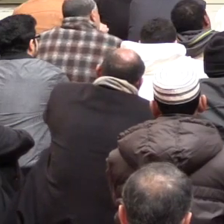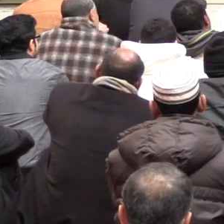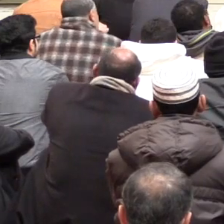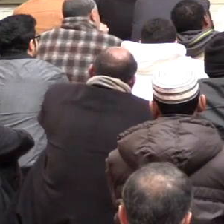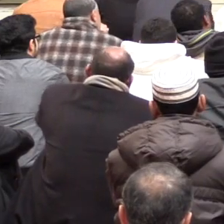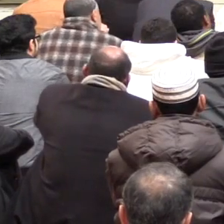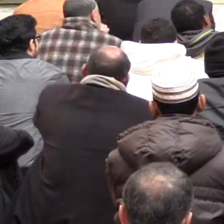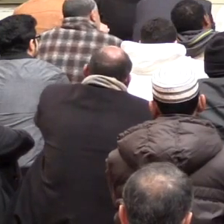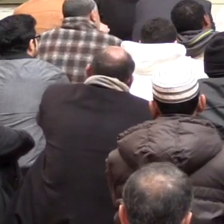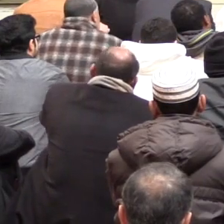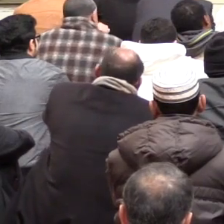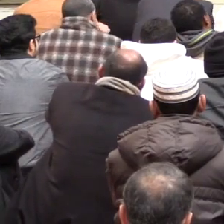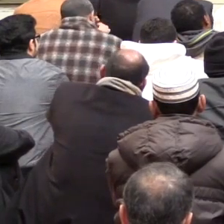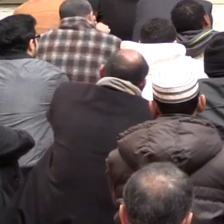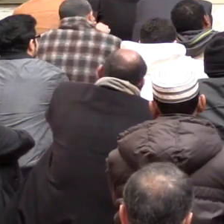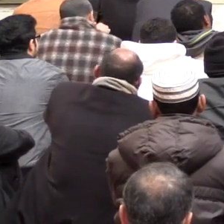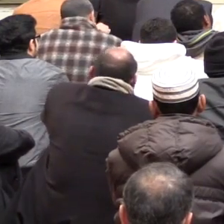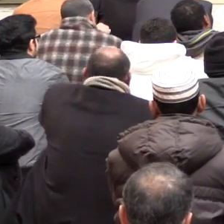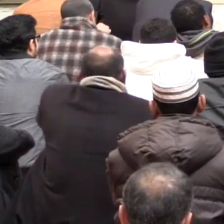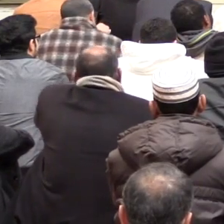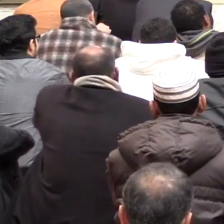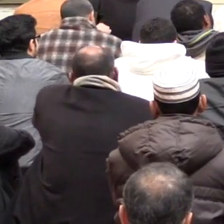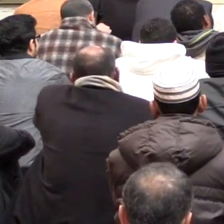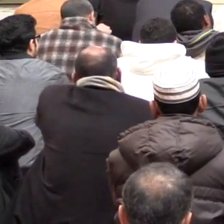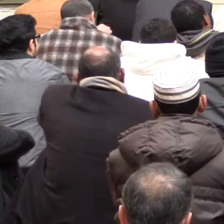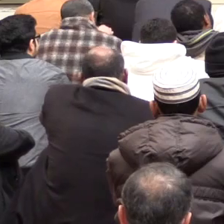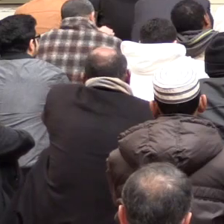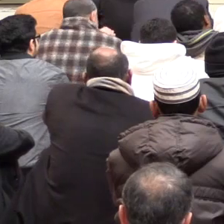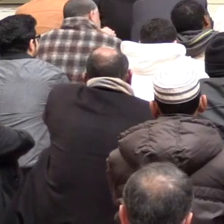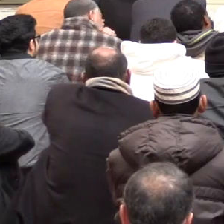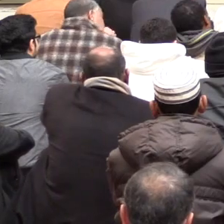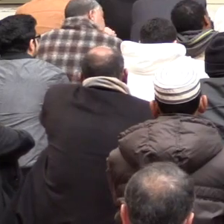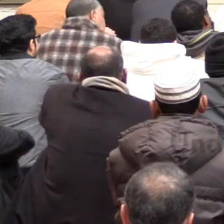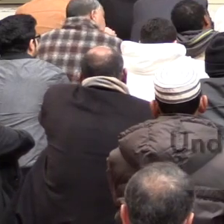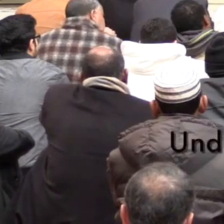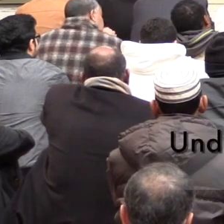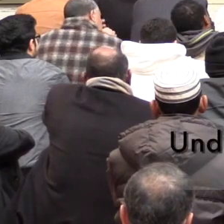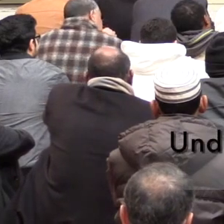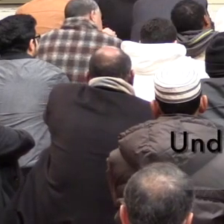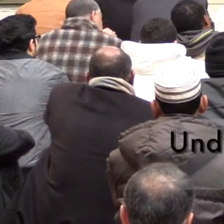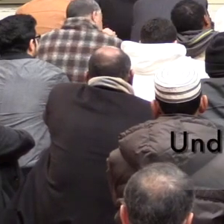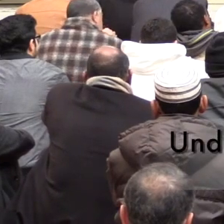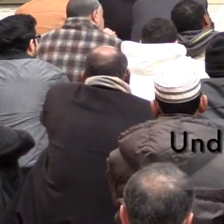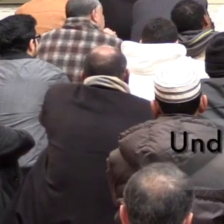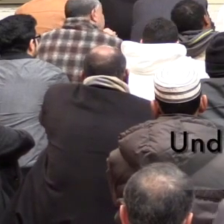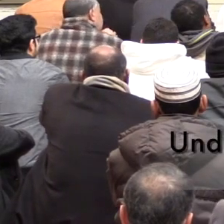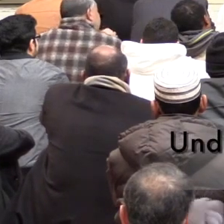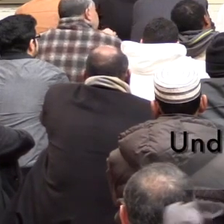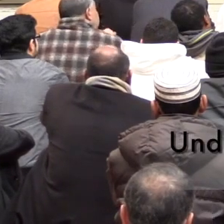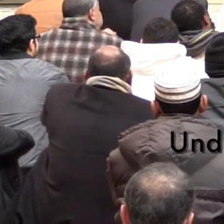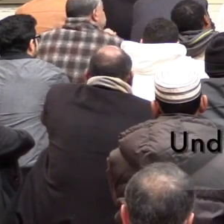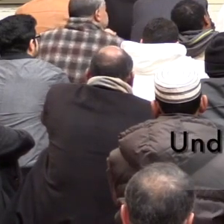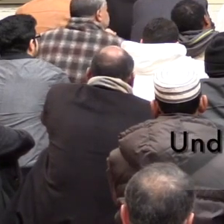واسقنا من يده الشريفة شربة هنيئة لا نظمأ بعدها أبدا. اللهم آمين. We